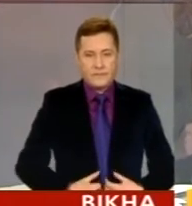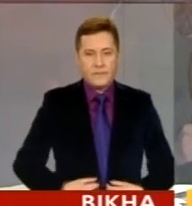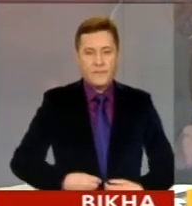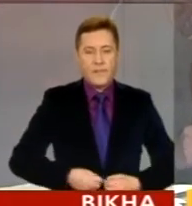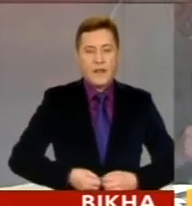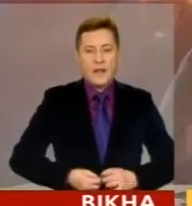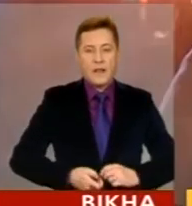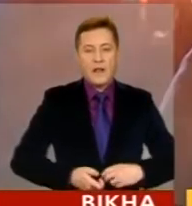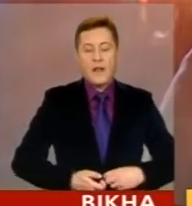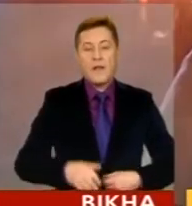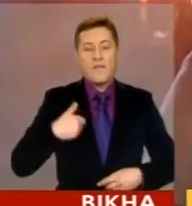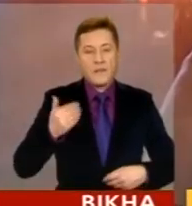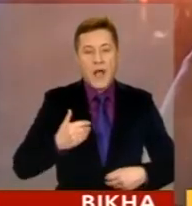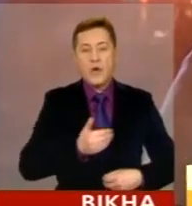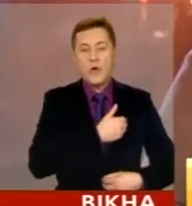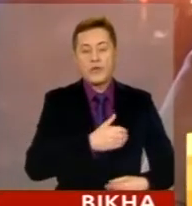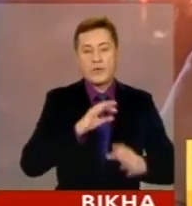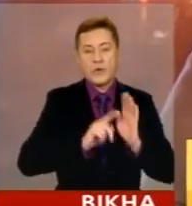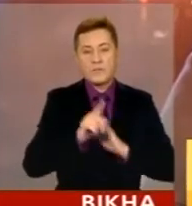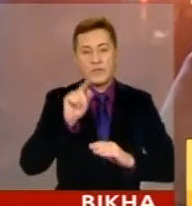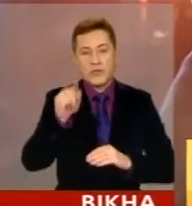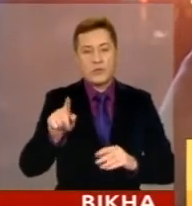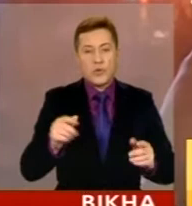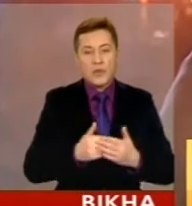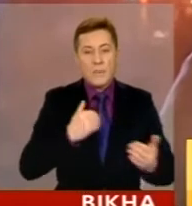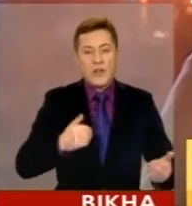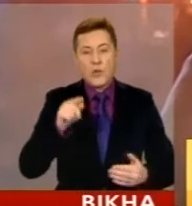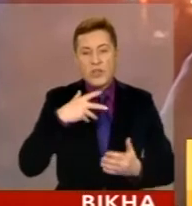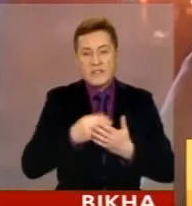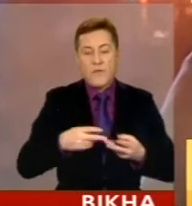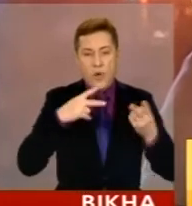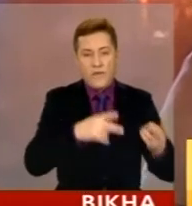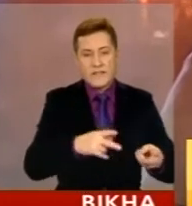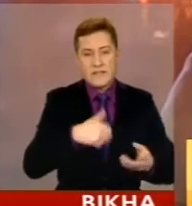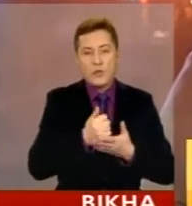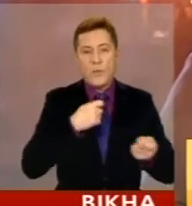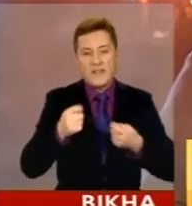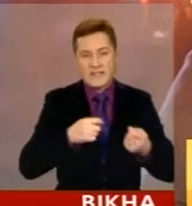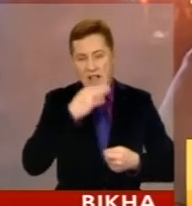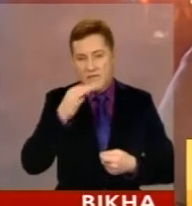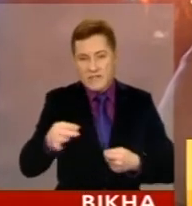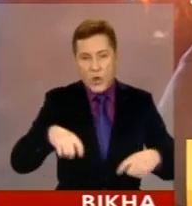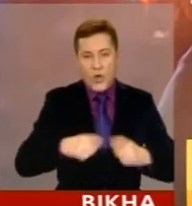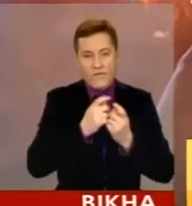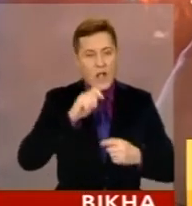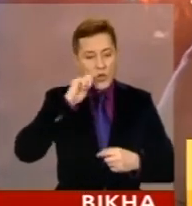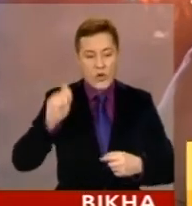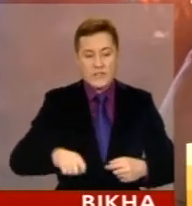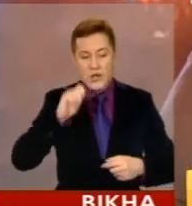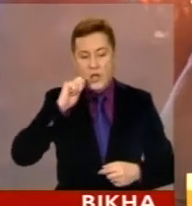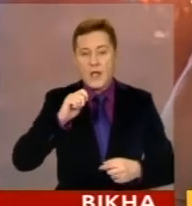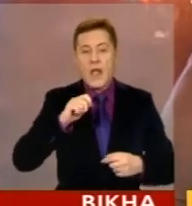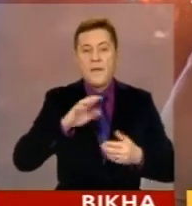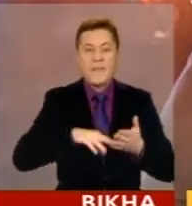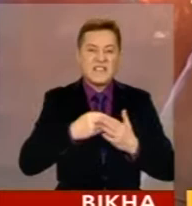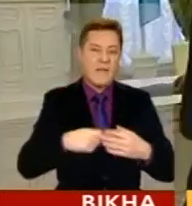Вітаю, Олю. Я хочу розпочати з того, що ще напередодні свого візиту президент Казахстану висловився про конфлікт Росії та України. Він назвав себе